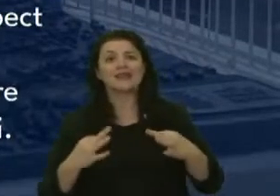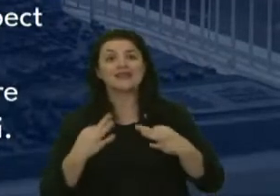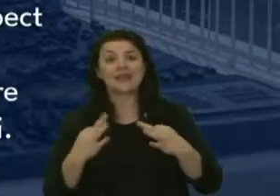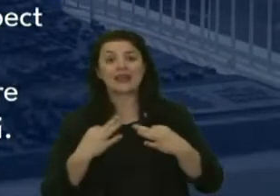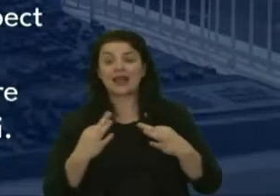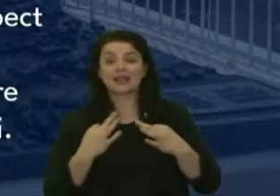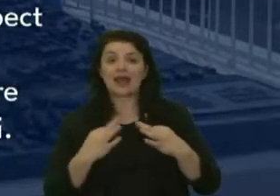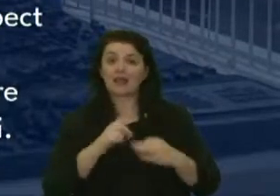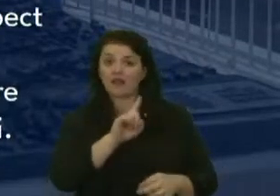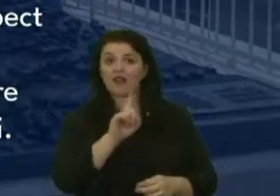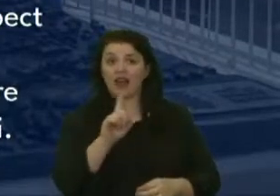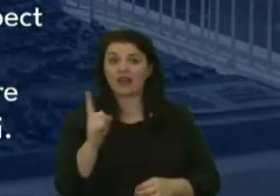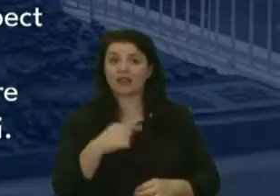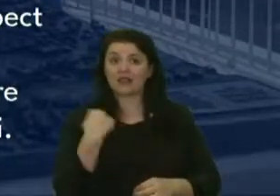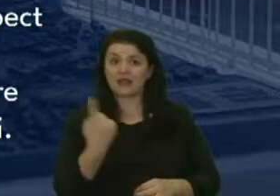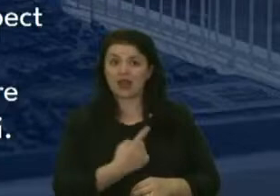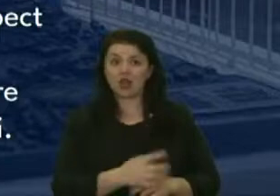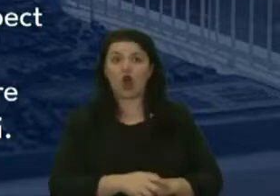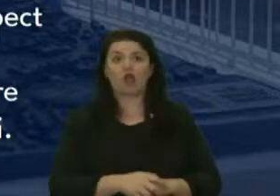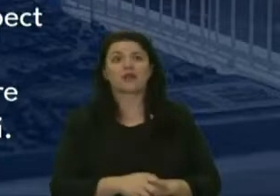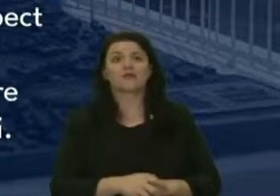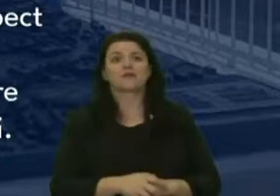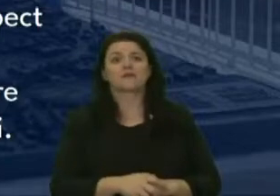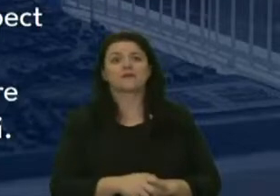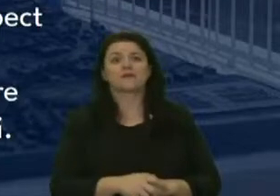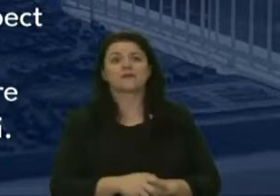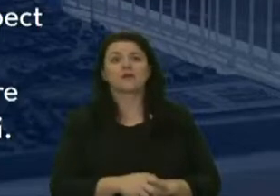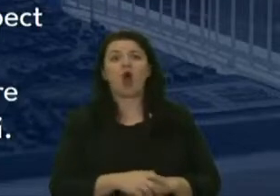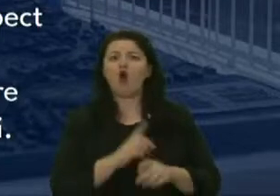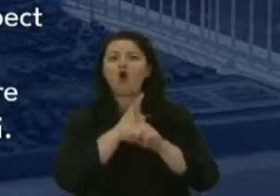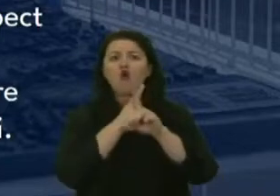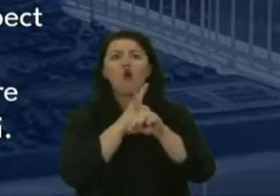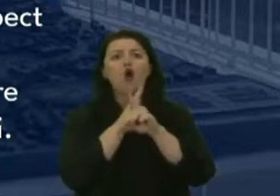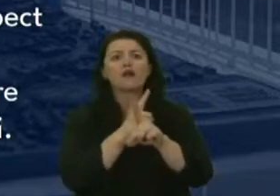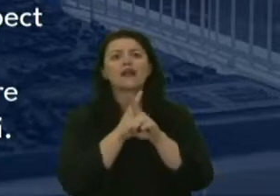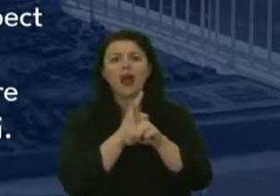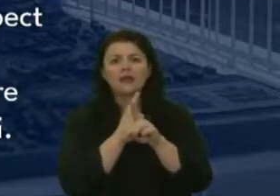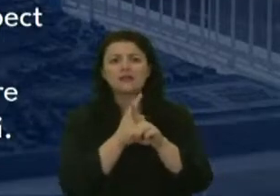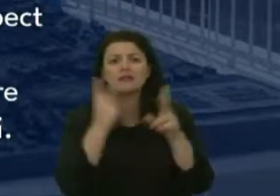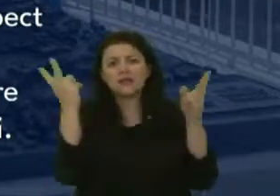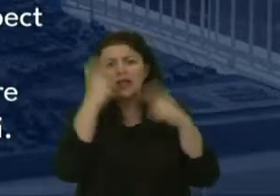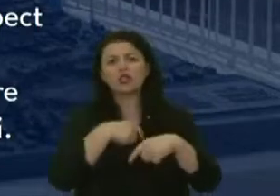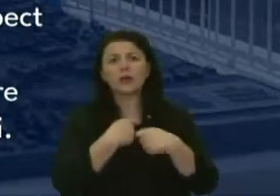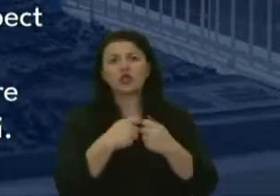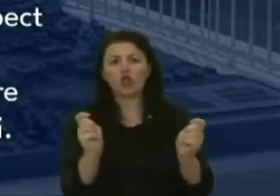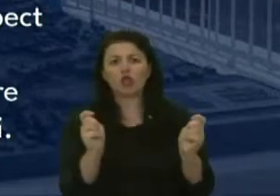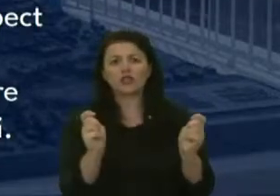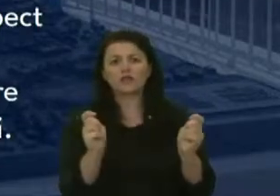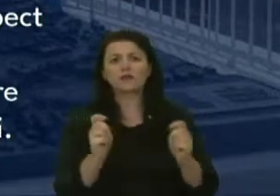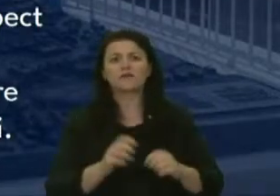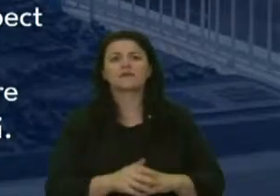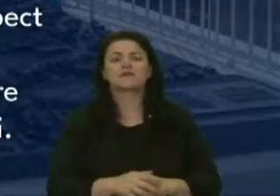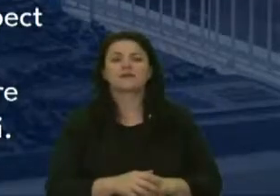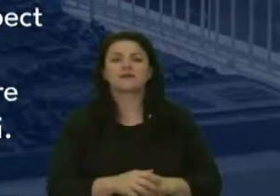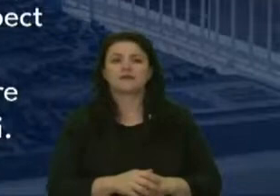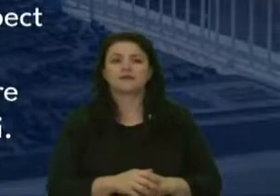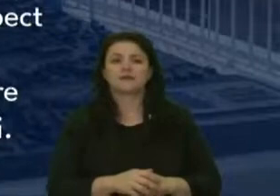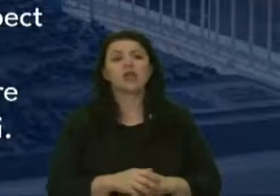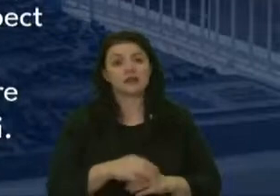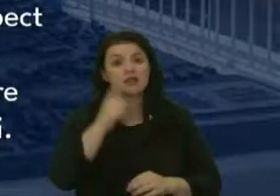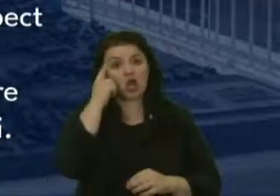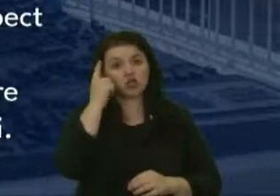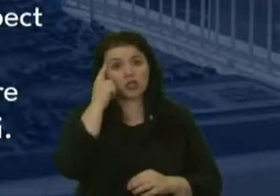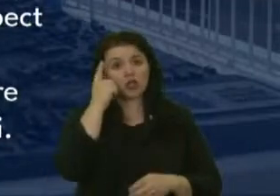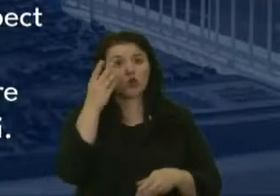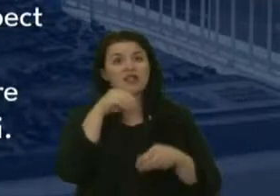multă pentru fiecare dintre noi asta se transpun în în lucruri concrete în fraze care să le înțeleagă fiecare să știți că un